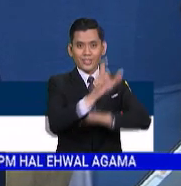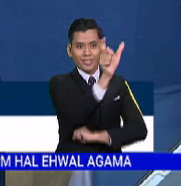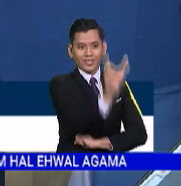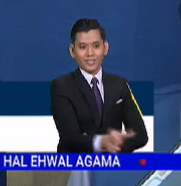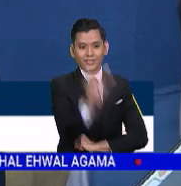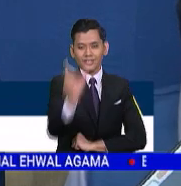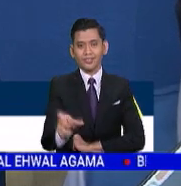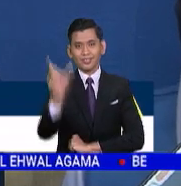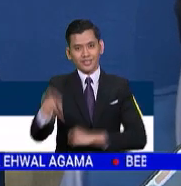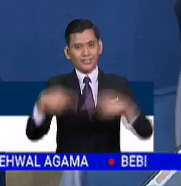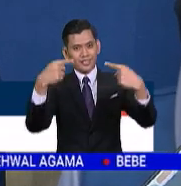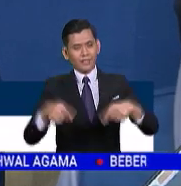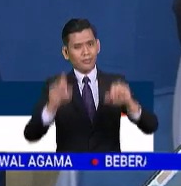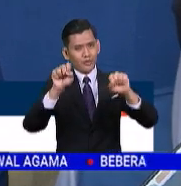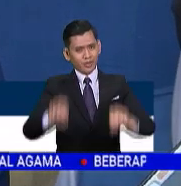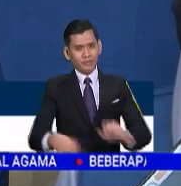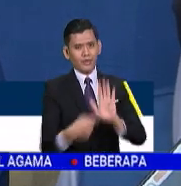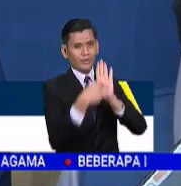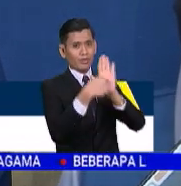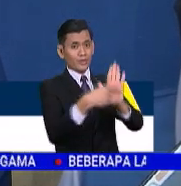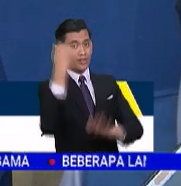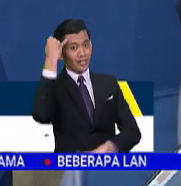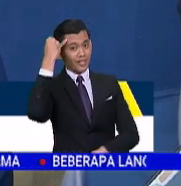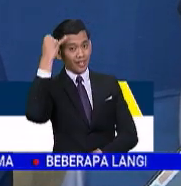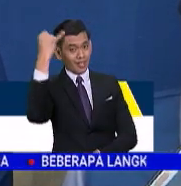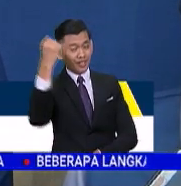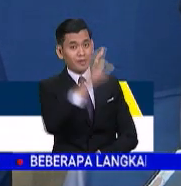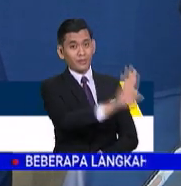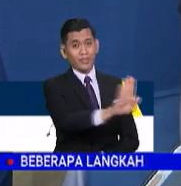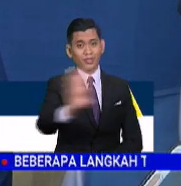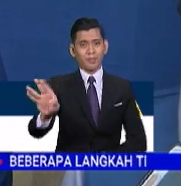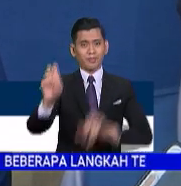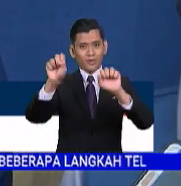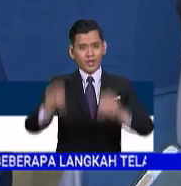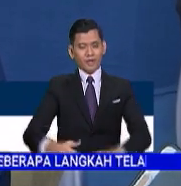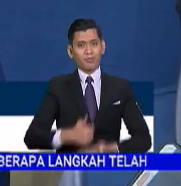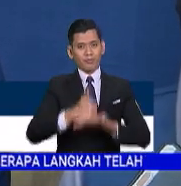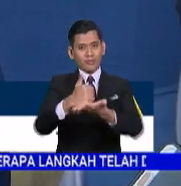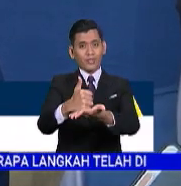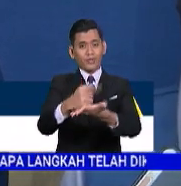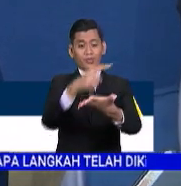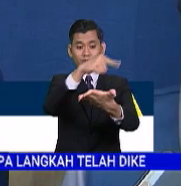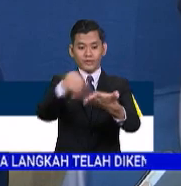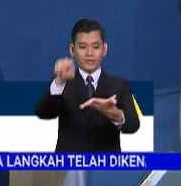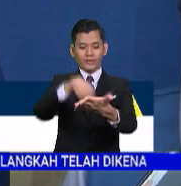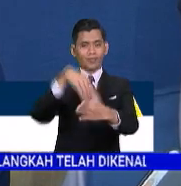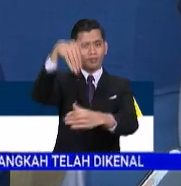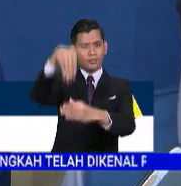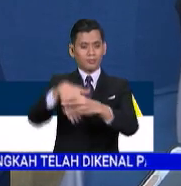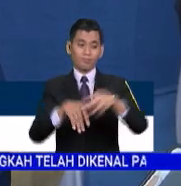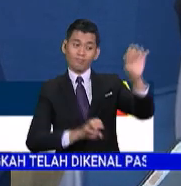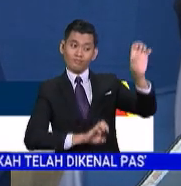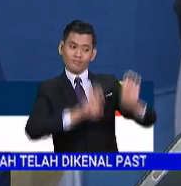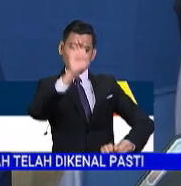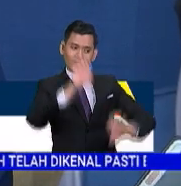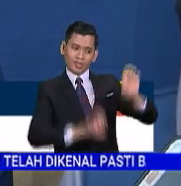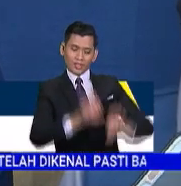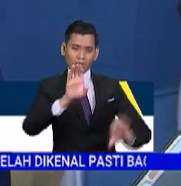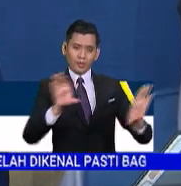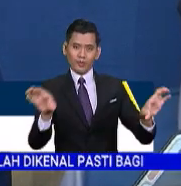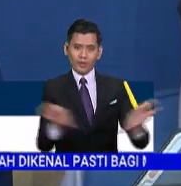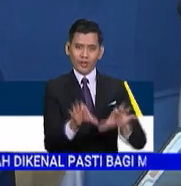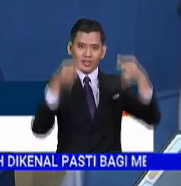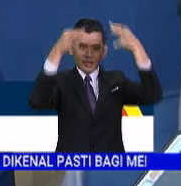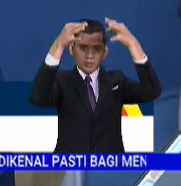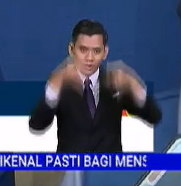mengenengahkan apakah idea mereka. Jadi supaya dia juga dapat membantu para pengundi dalam membuat penilaian dan juga membuat keputusan